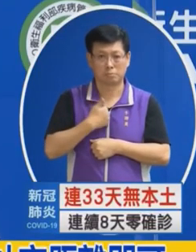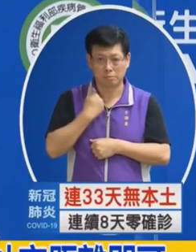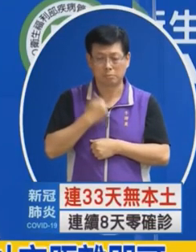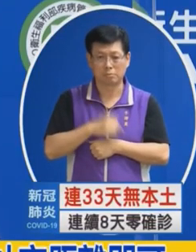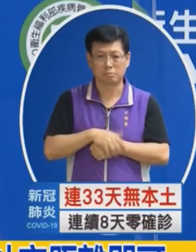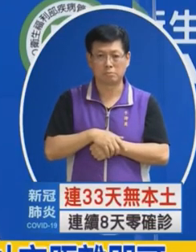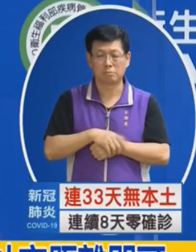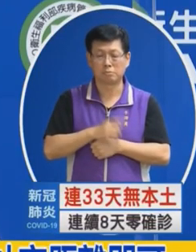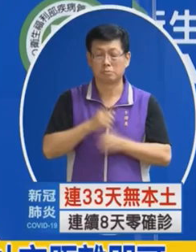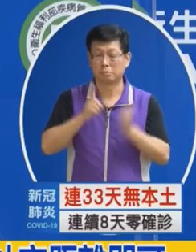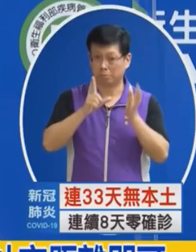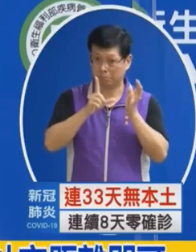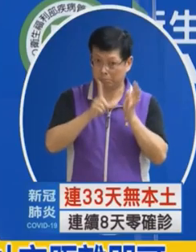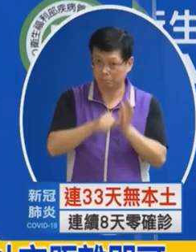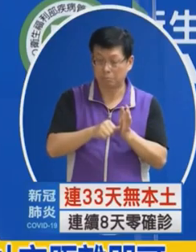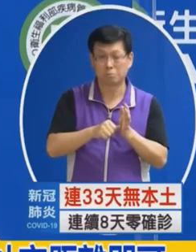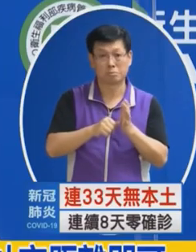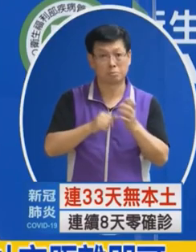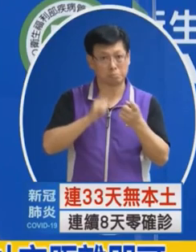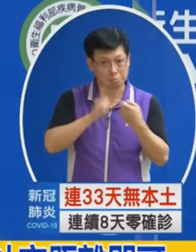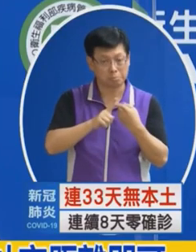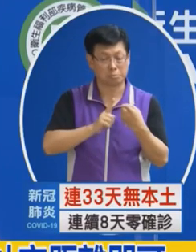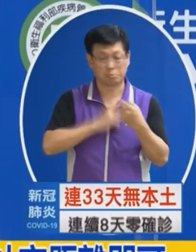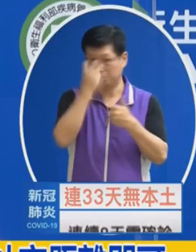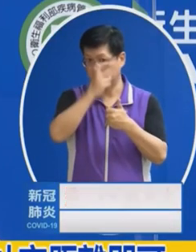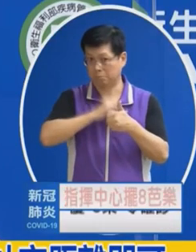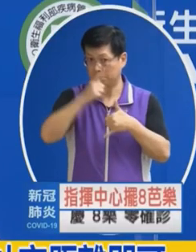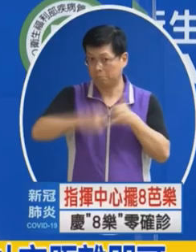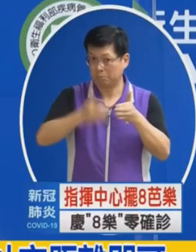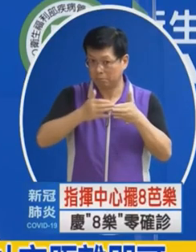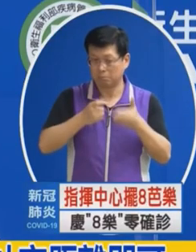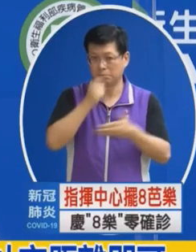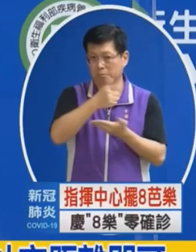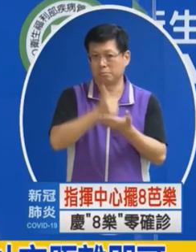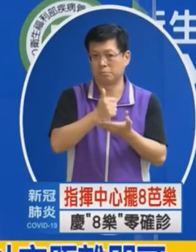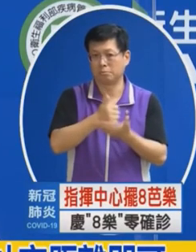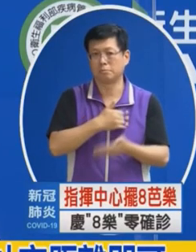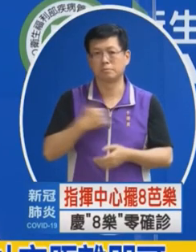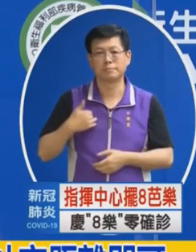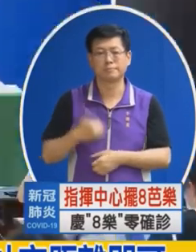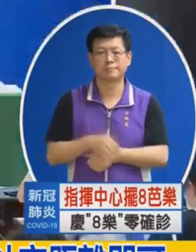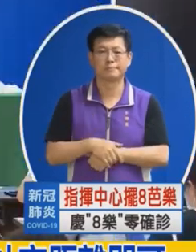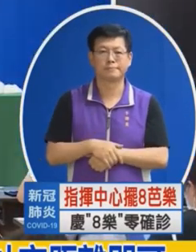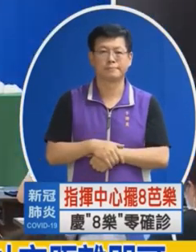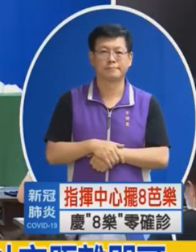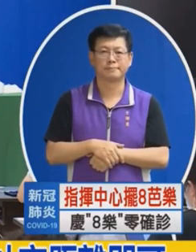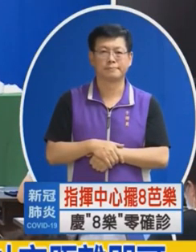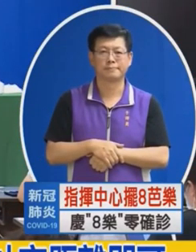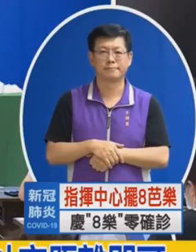当的时间跟他根据自己的需要能够买到口罩。